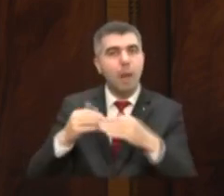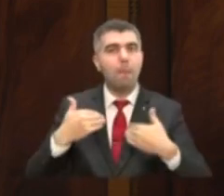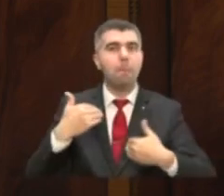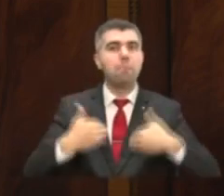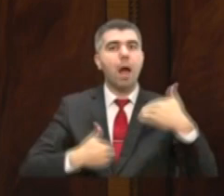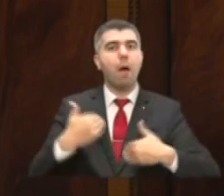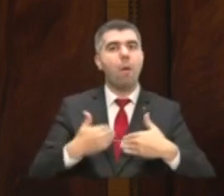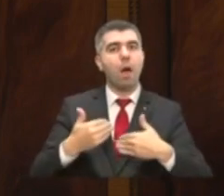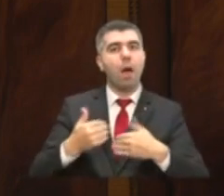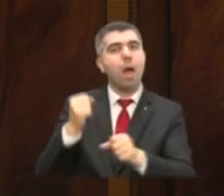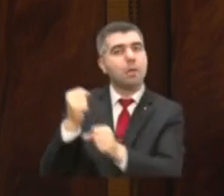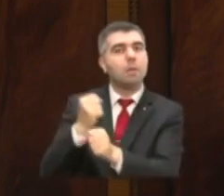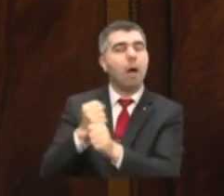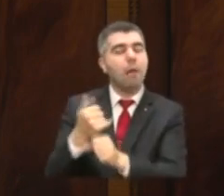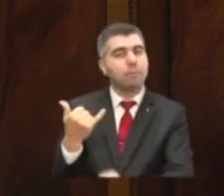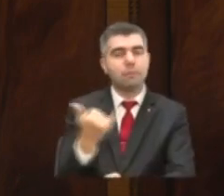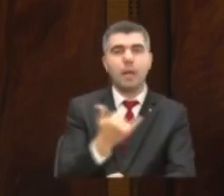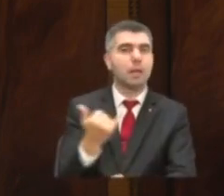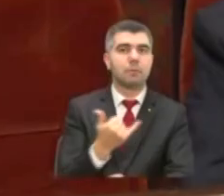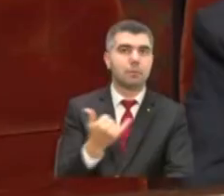الأشخاص ذوي الإعاقة أكبر الفرص باش يدخلوا